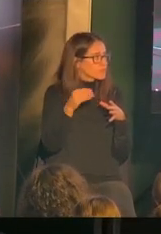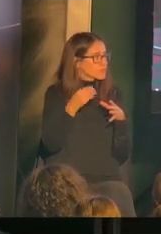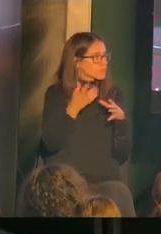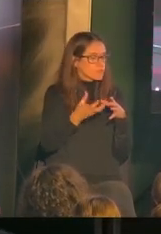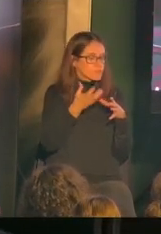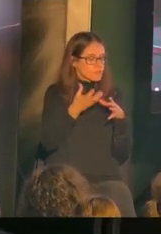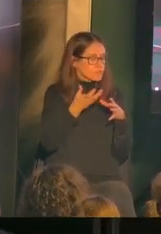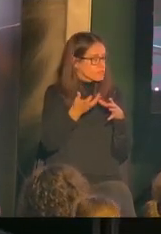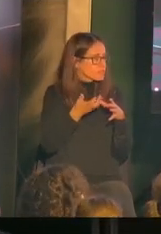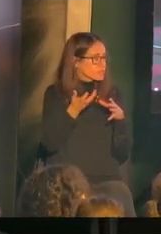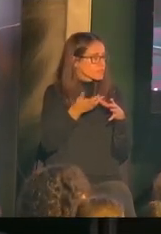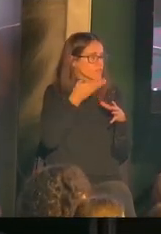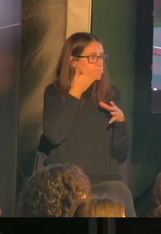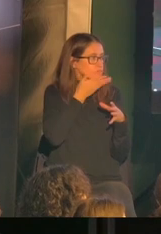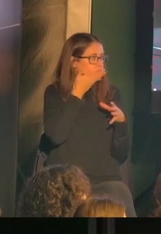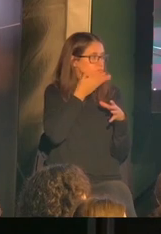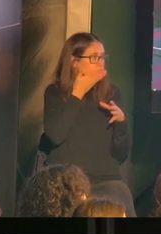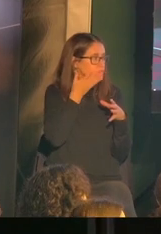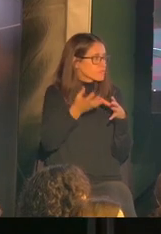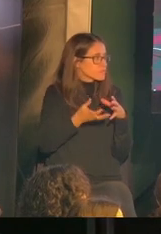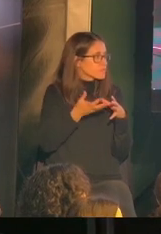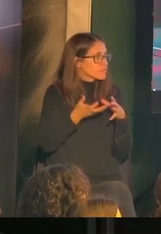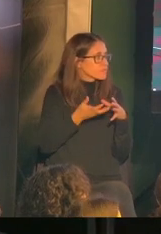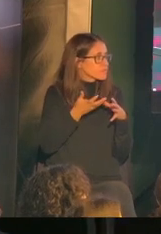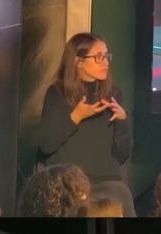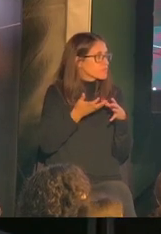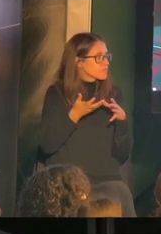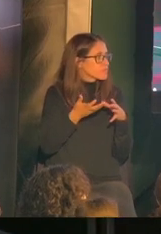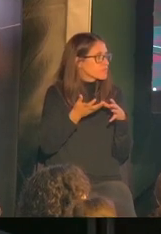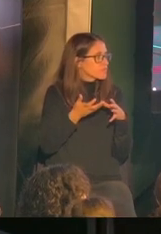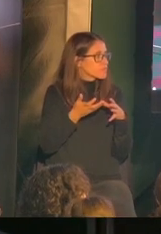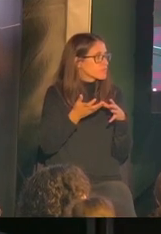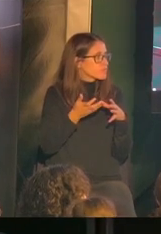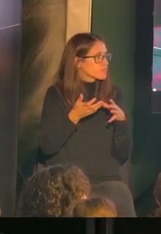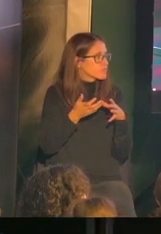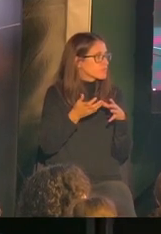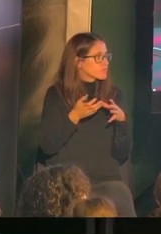escalfar-los. Aquesta olla...